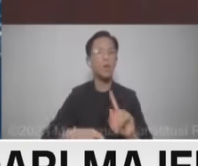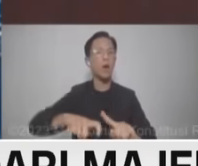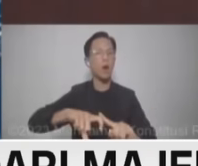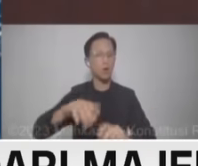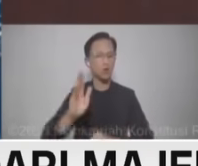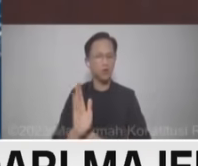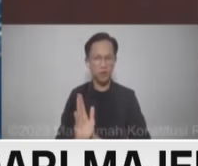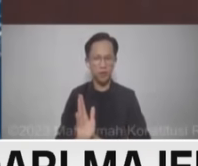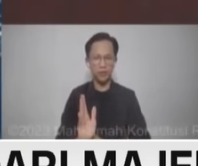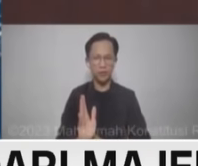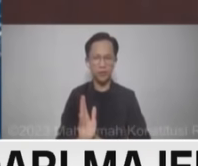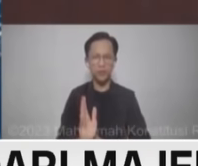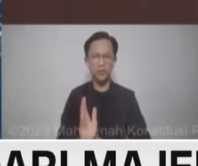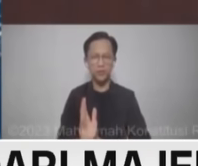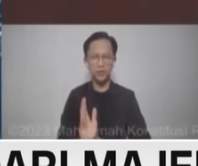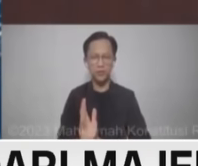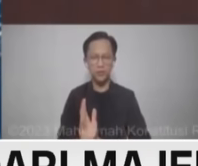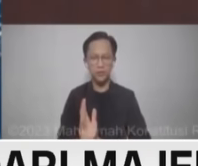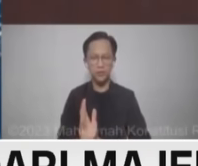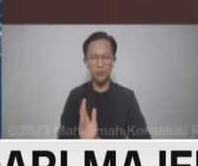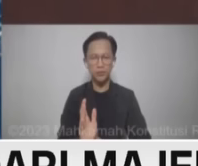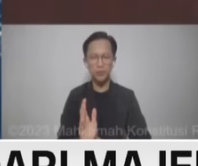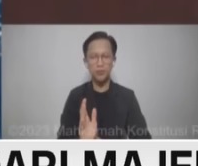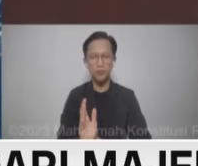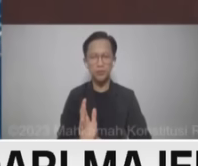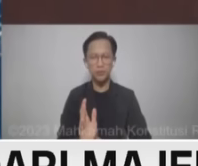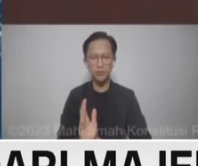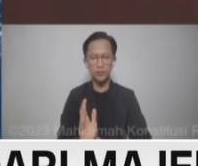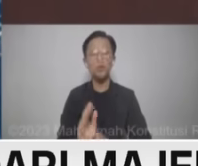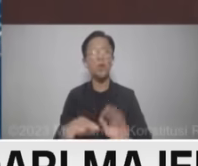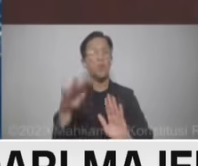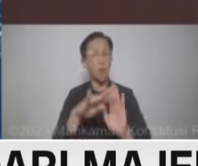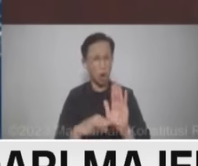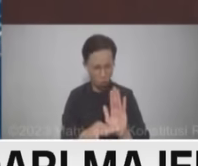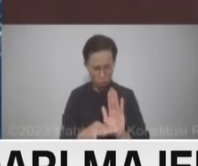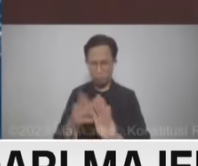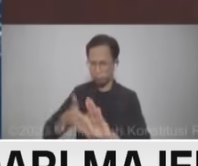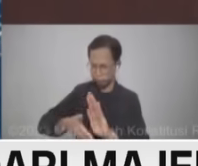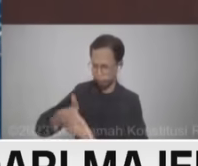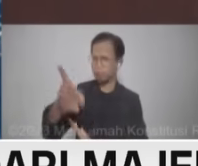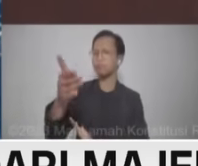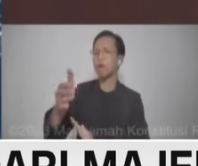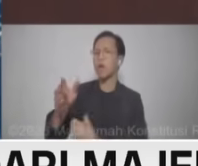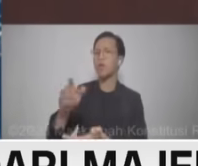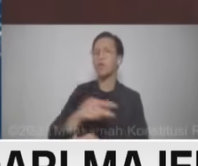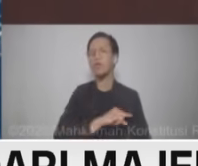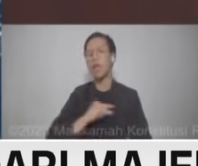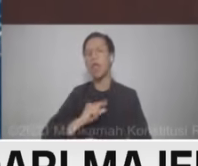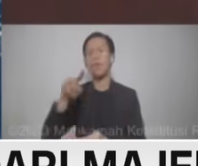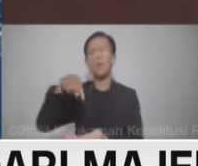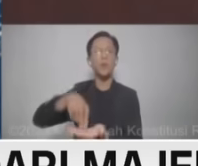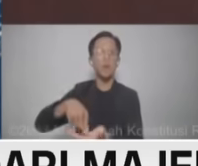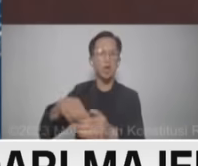dalam memutus ya lalu juga jangan lupa ketua partai itu juga ada keponakan begitu nah kalau misalnya ada